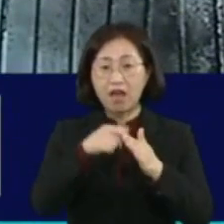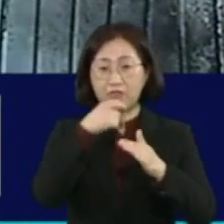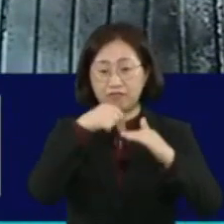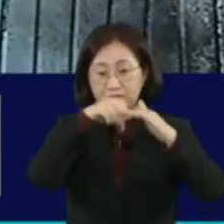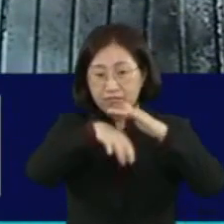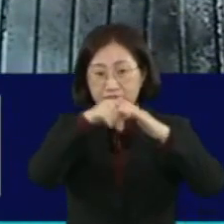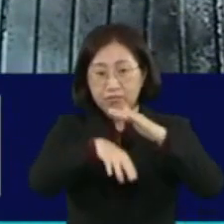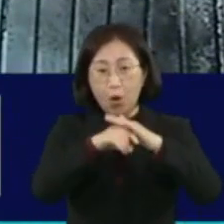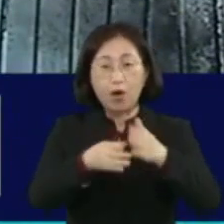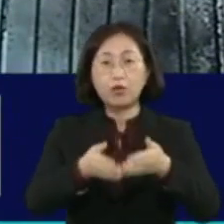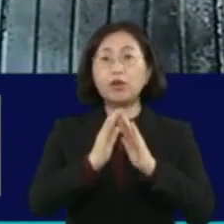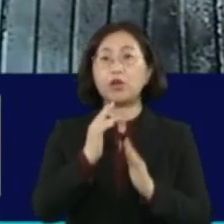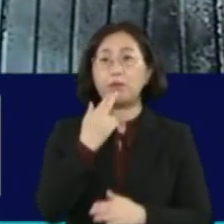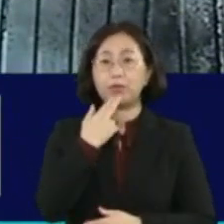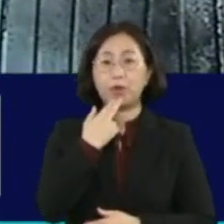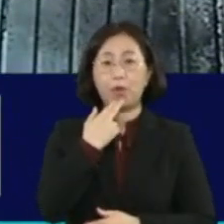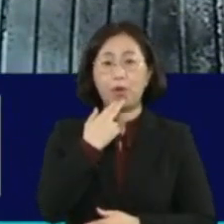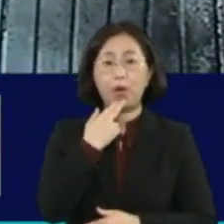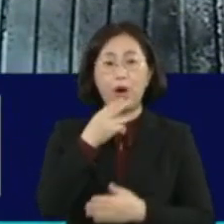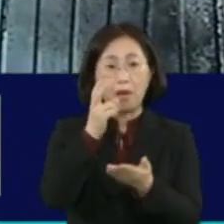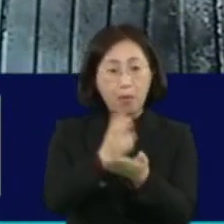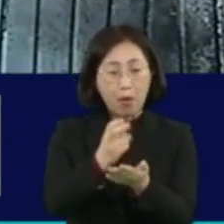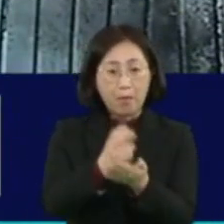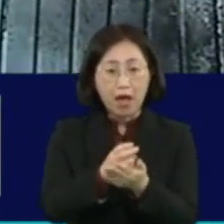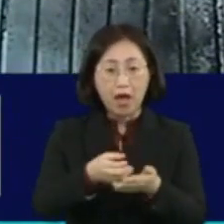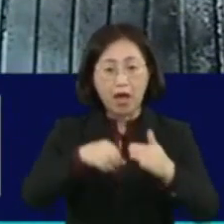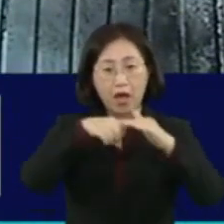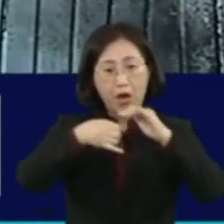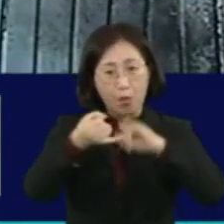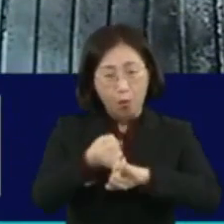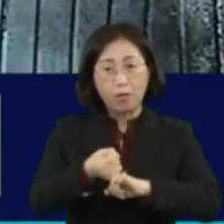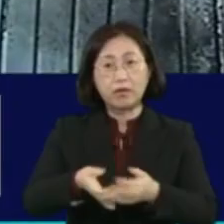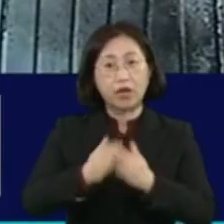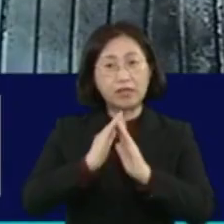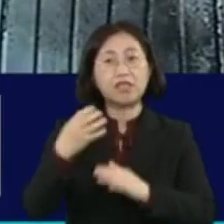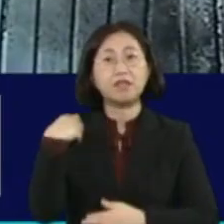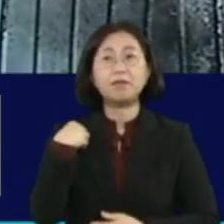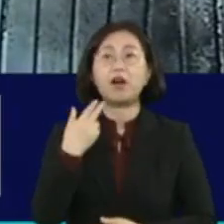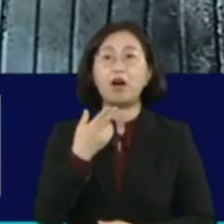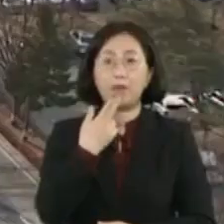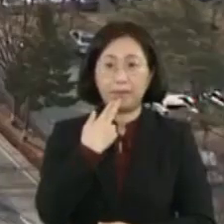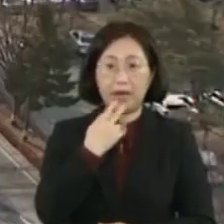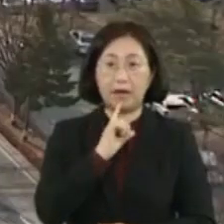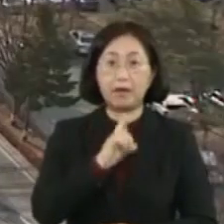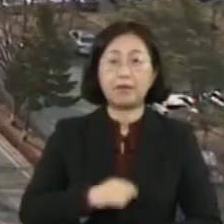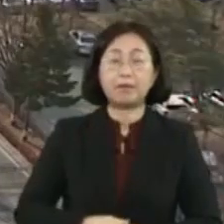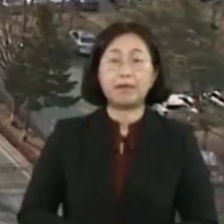것으로 확인됐습니다. 법에 맹점이 있다는 지적입니다. 이수복 기자입니다.